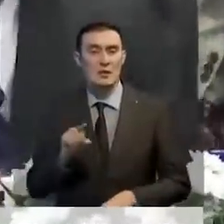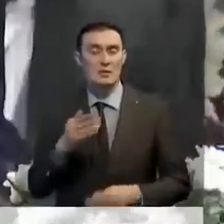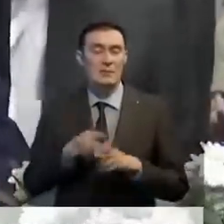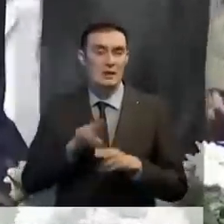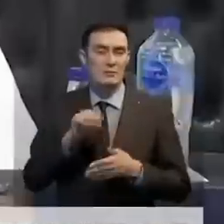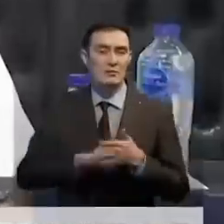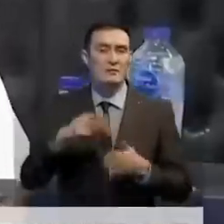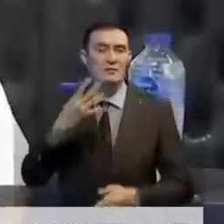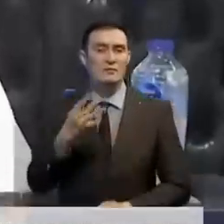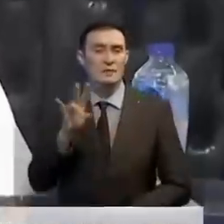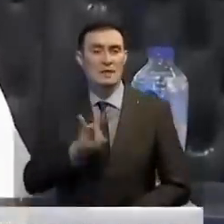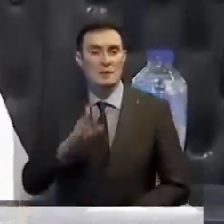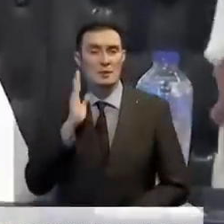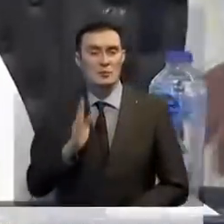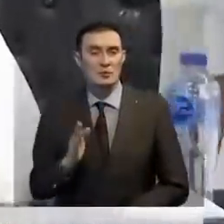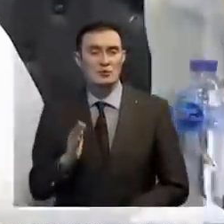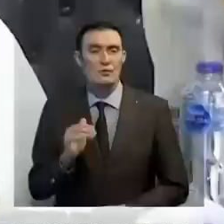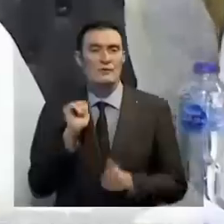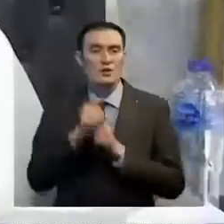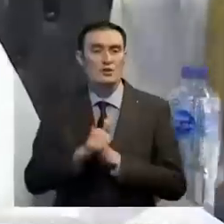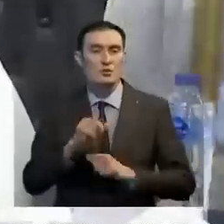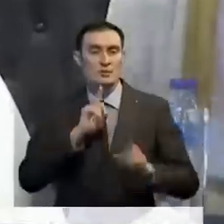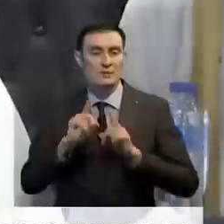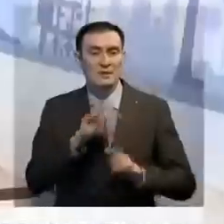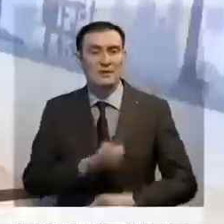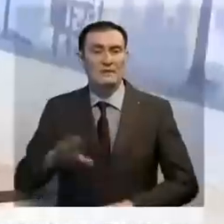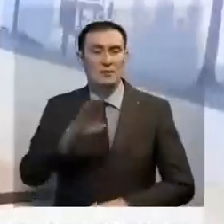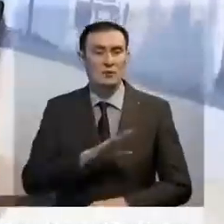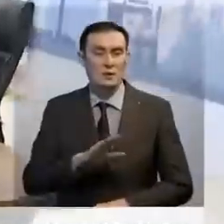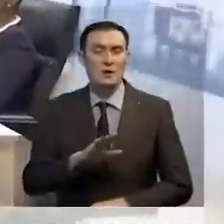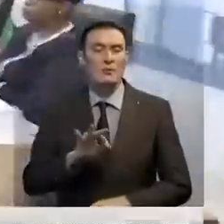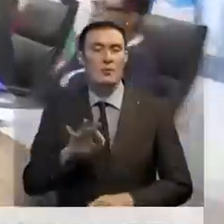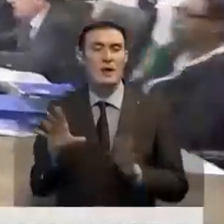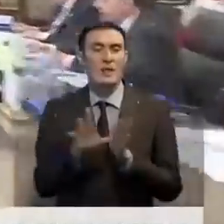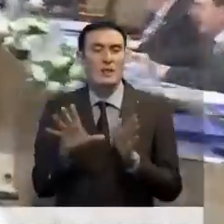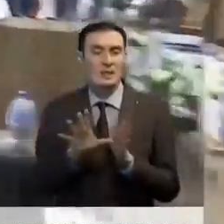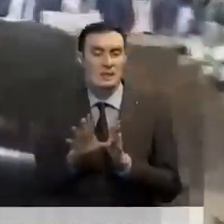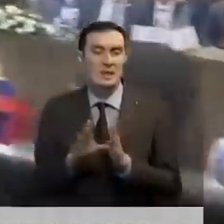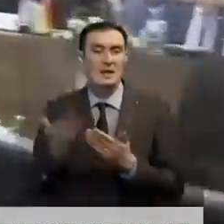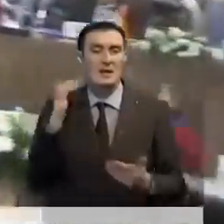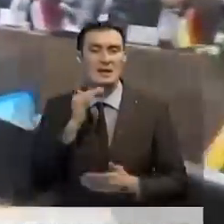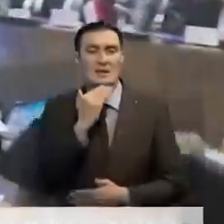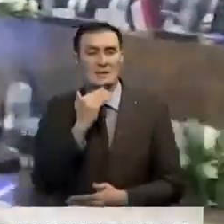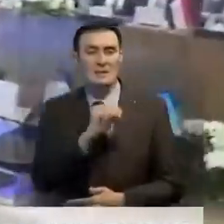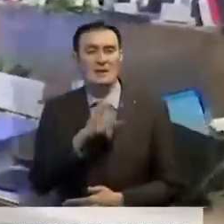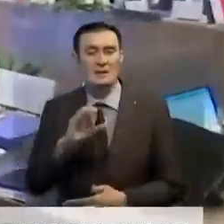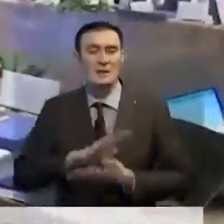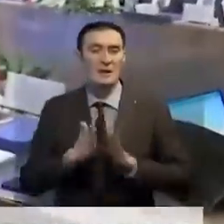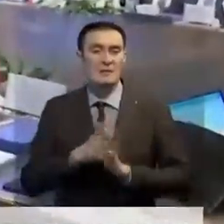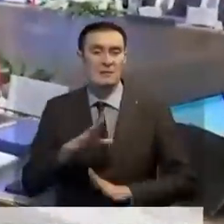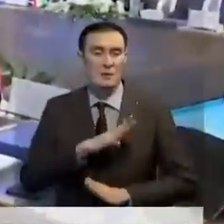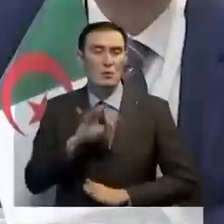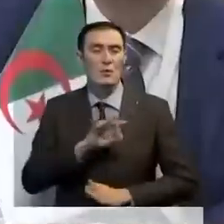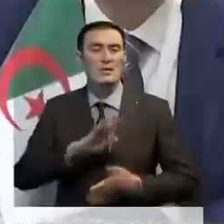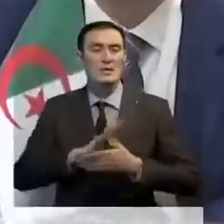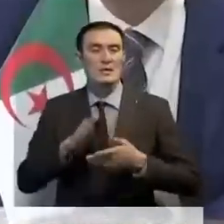этой причине 24 ноября пройдет еще один внеочередной совет Евросоюза по энергетике. Ранее Египет и ЕС объявили